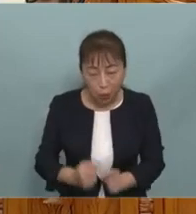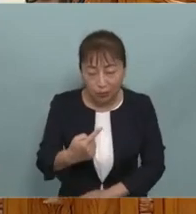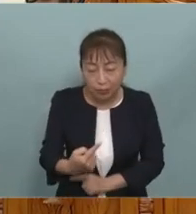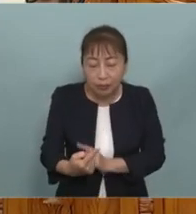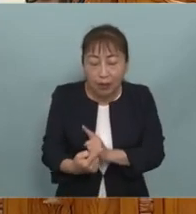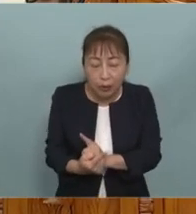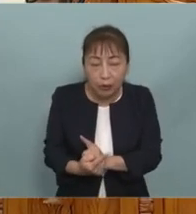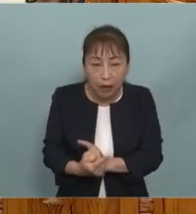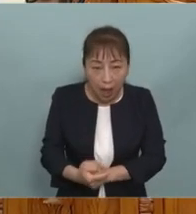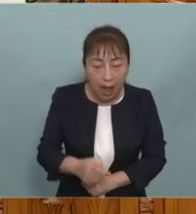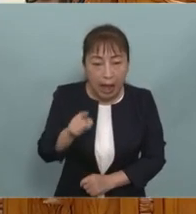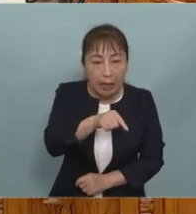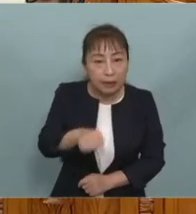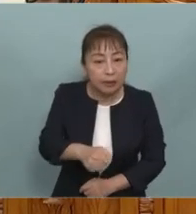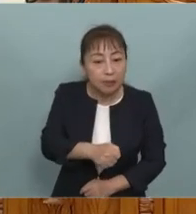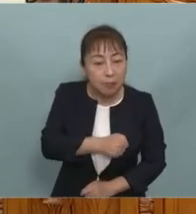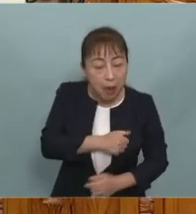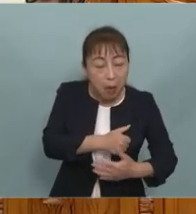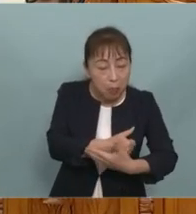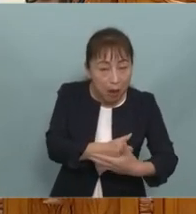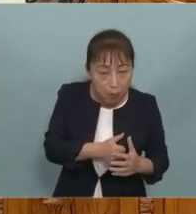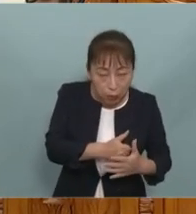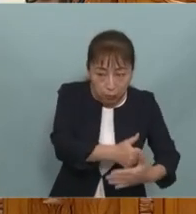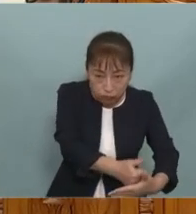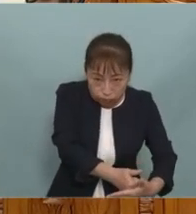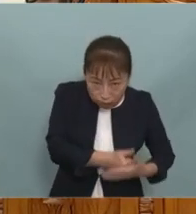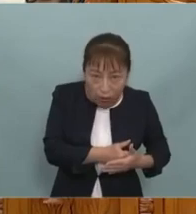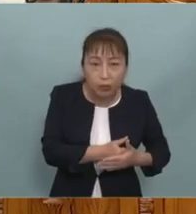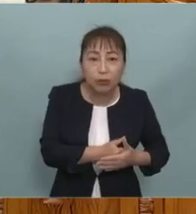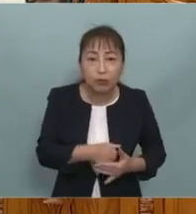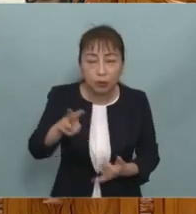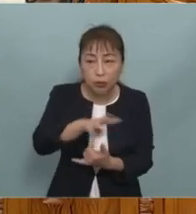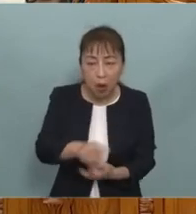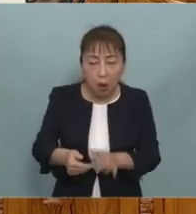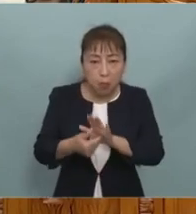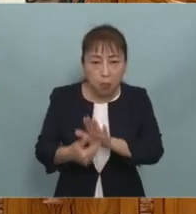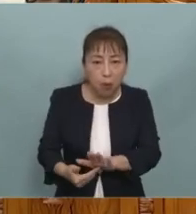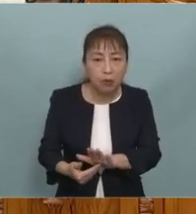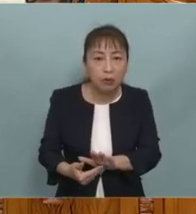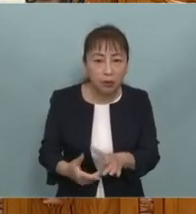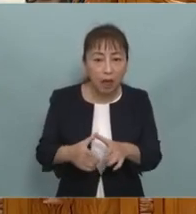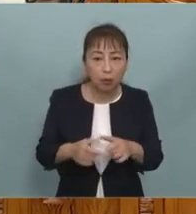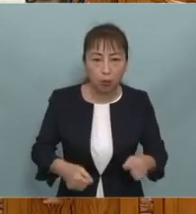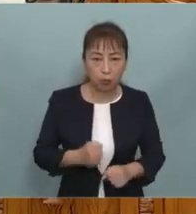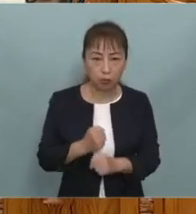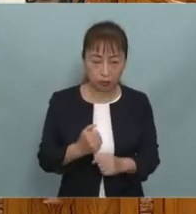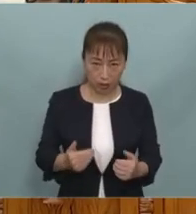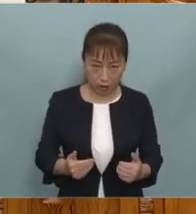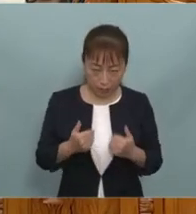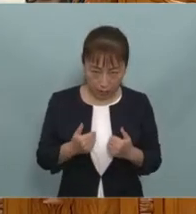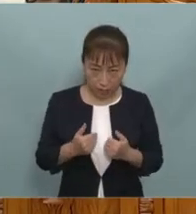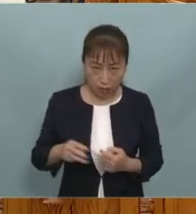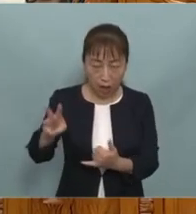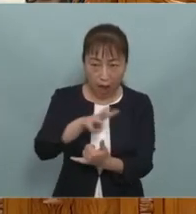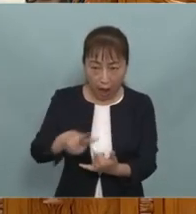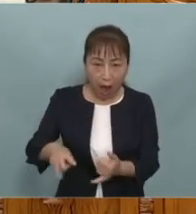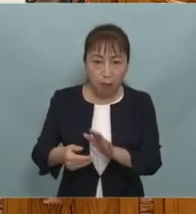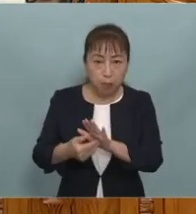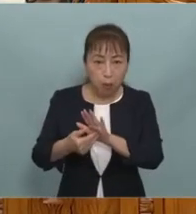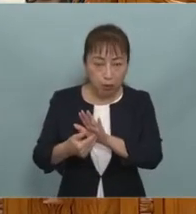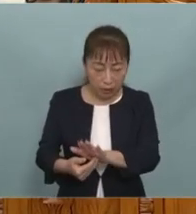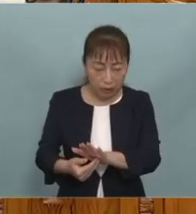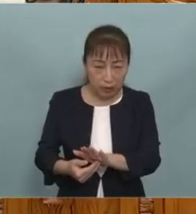人命最優先の防災立国を構築しなければなりません防災減災国土